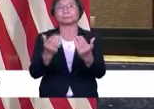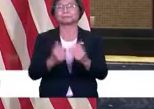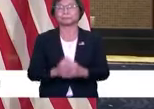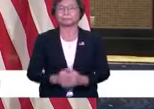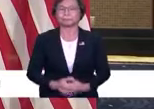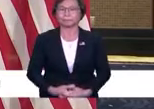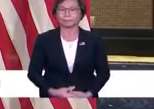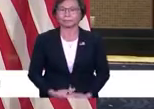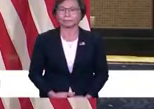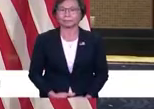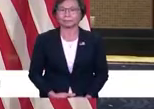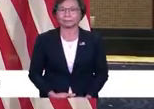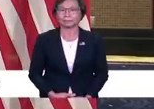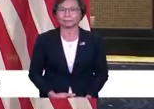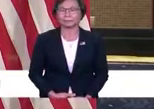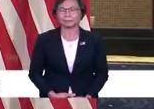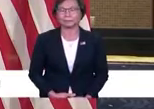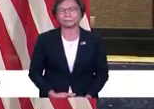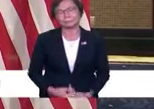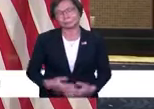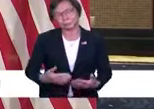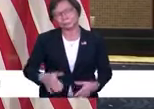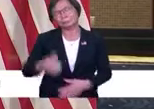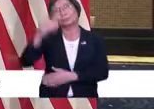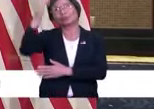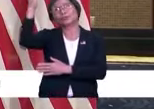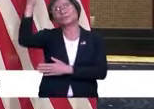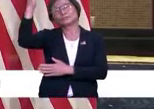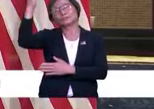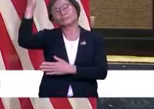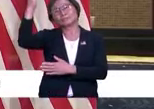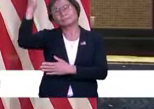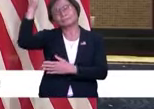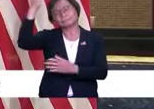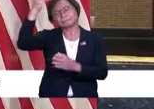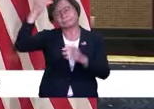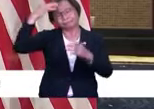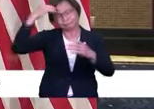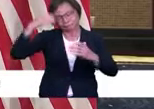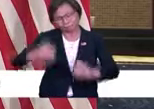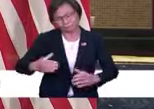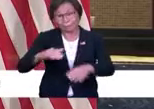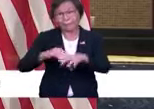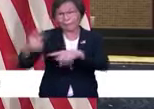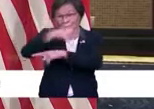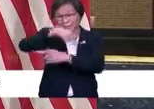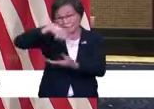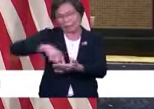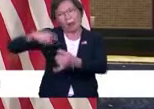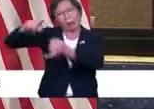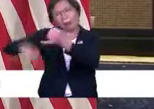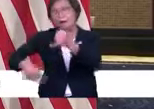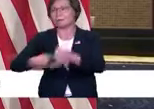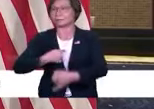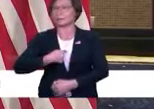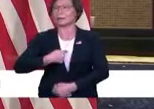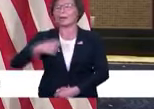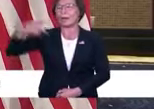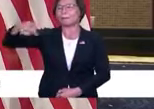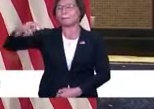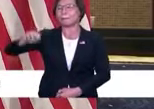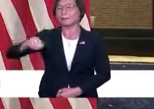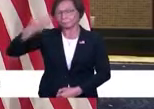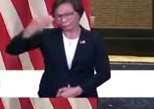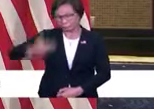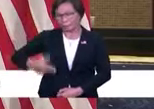hai hai Hai namun telah ditakdirkan selesai pada hari ini adalah hari terakhir saya sebagai